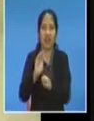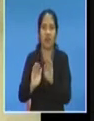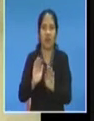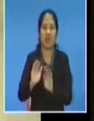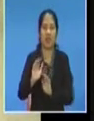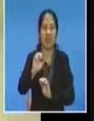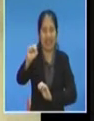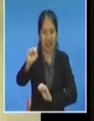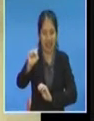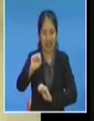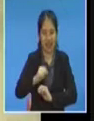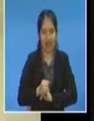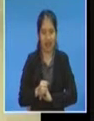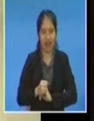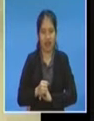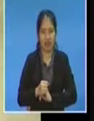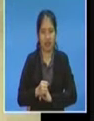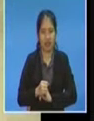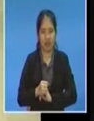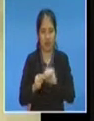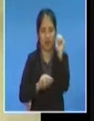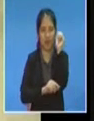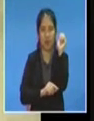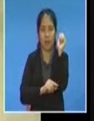าแผลกดทับเป็นสัญญกรรมตกแต่ง